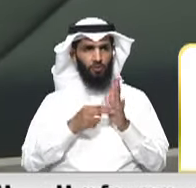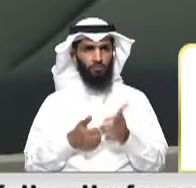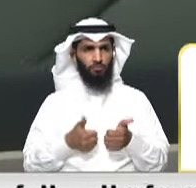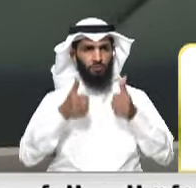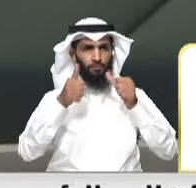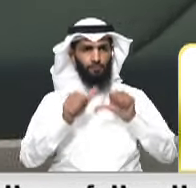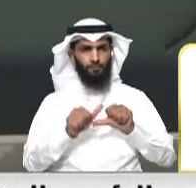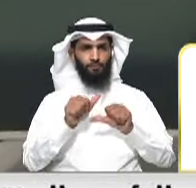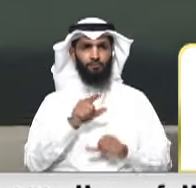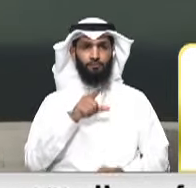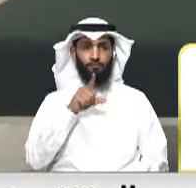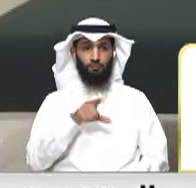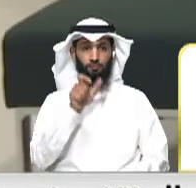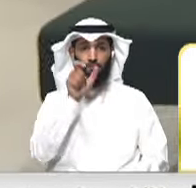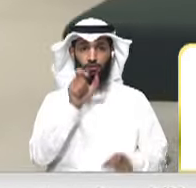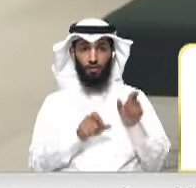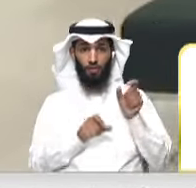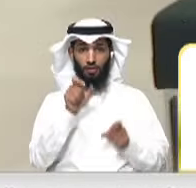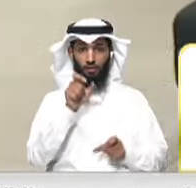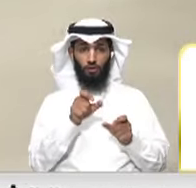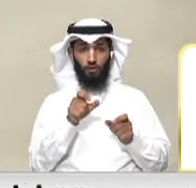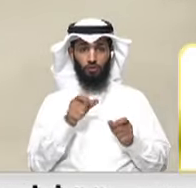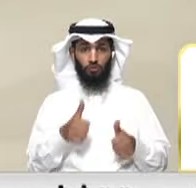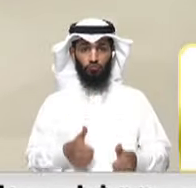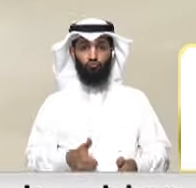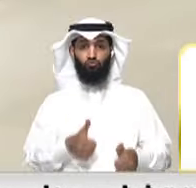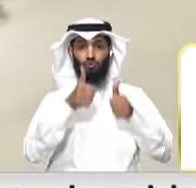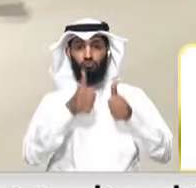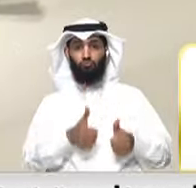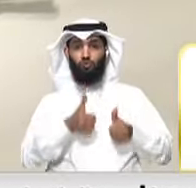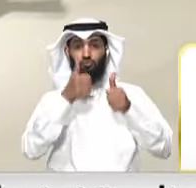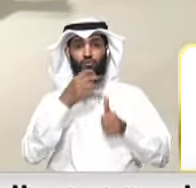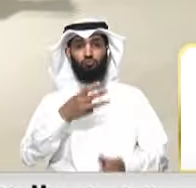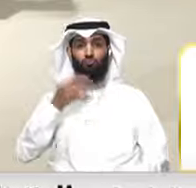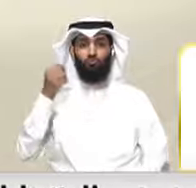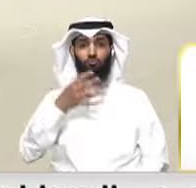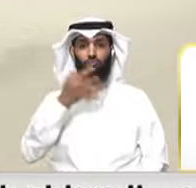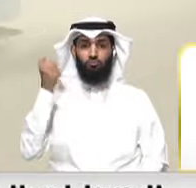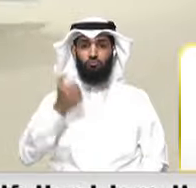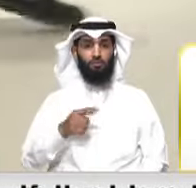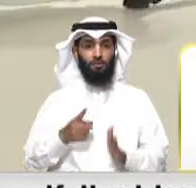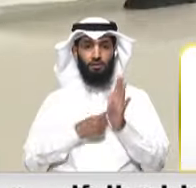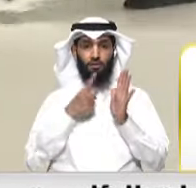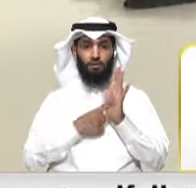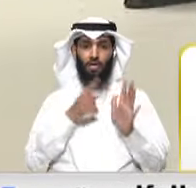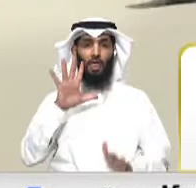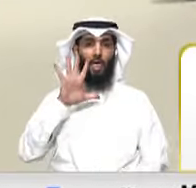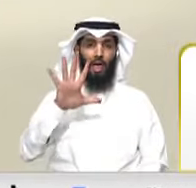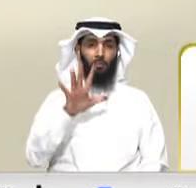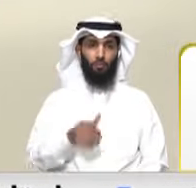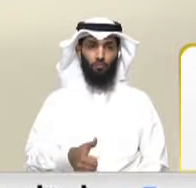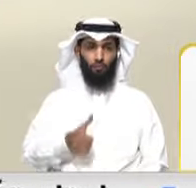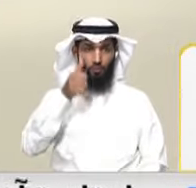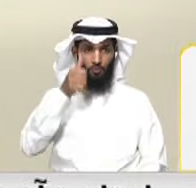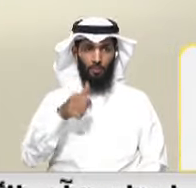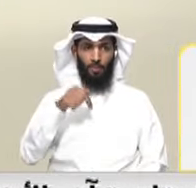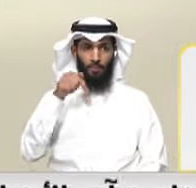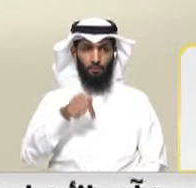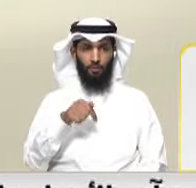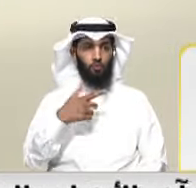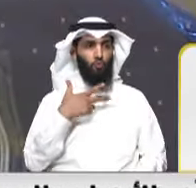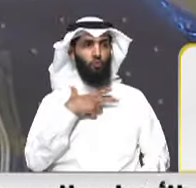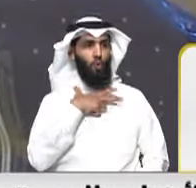فرصة للخريجين من الدفعة الخامسة للحصول على فرصة عمل سواء في القطاع الخاص المتواجد أو القطاع